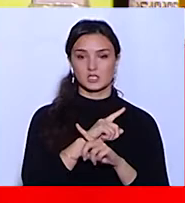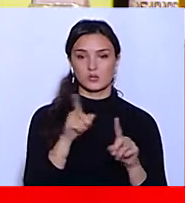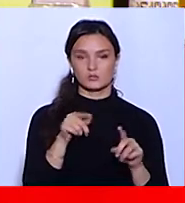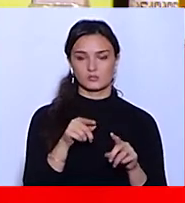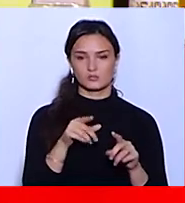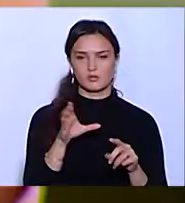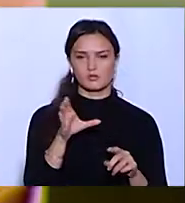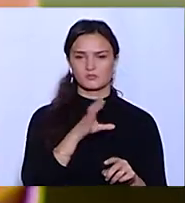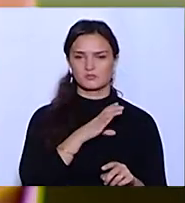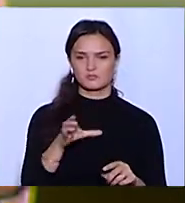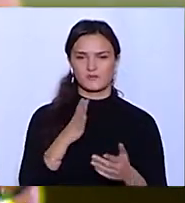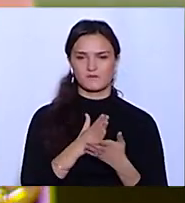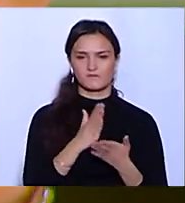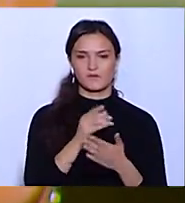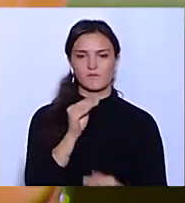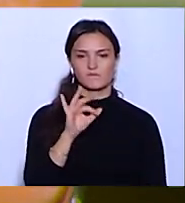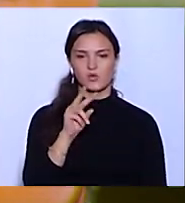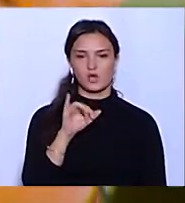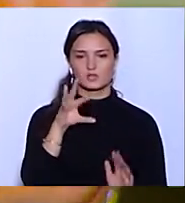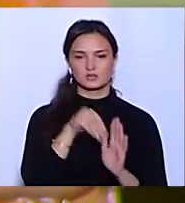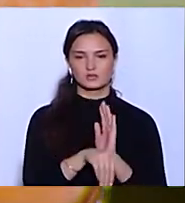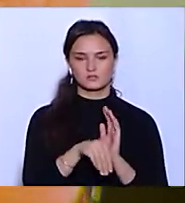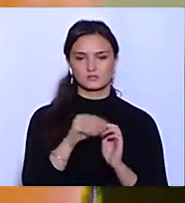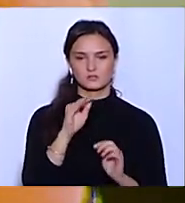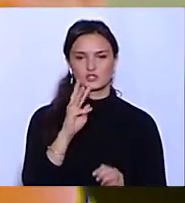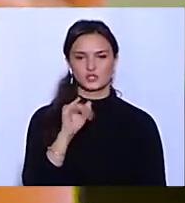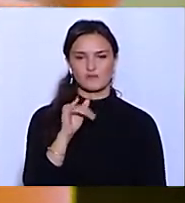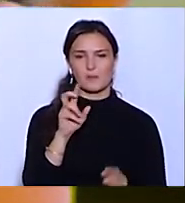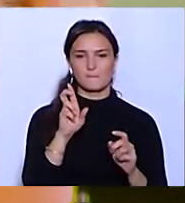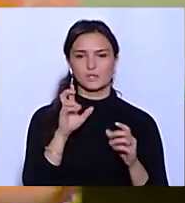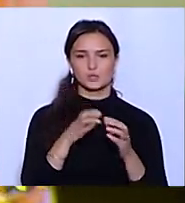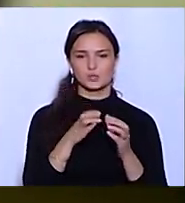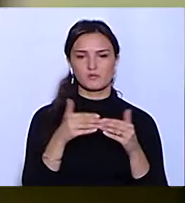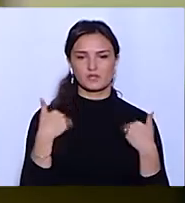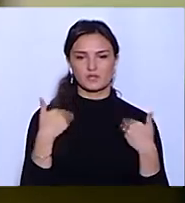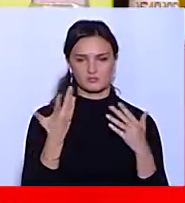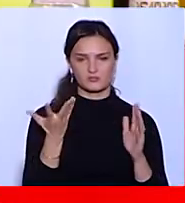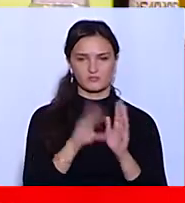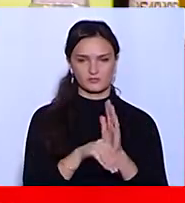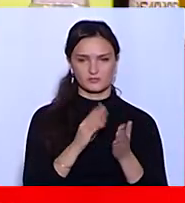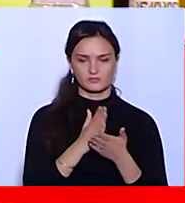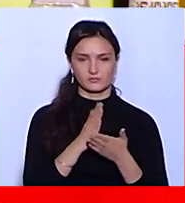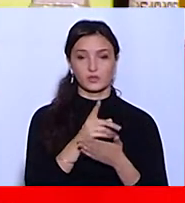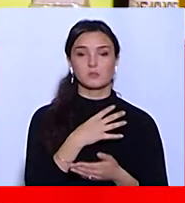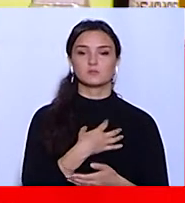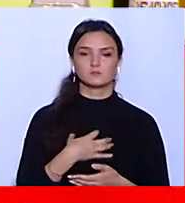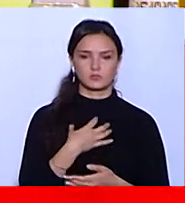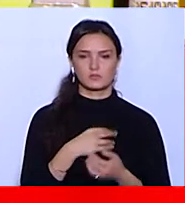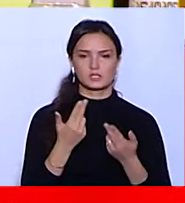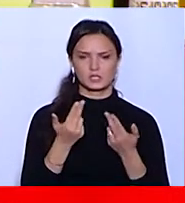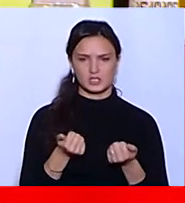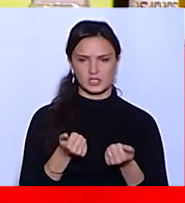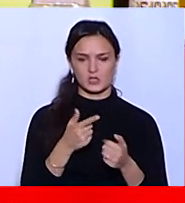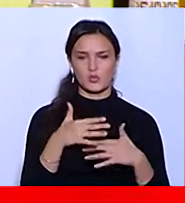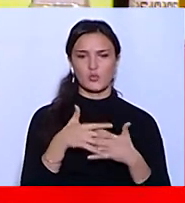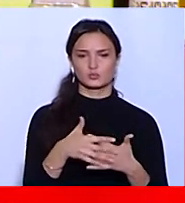განსაკუთრებით მდიდარია ფოლატებით, ფოლიუმის მჟავით და ბეჯგუფის ვიტამინებით. რა თქმა უნდა, ის უმნიშვნელოვანესია